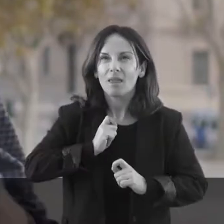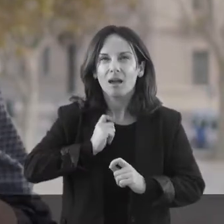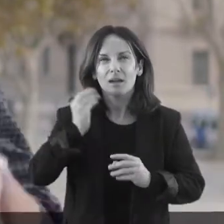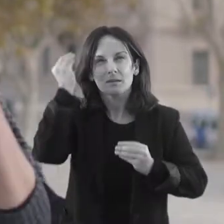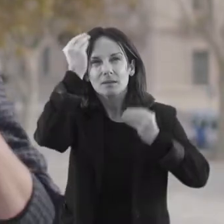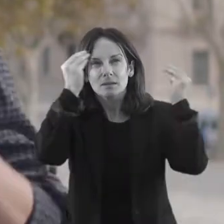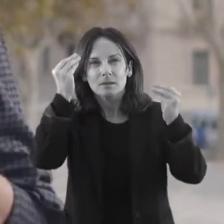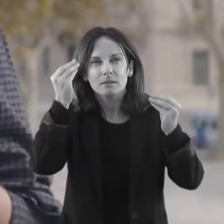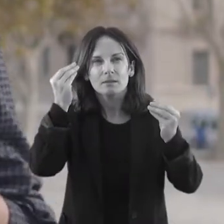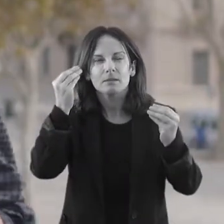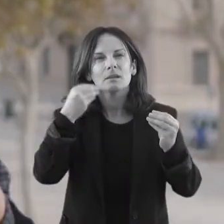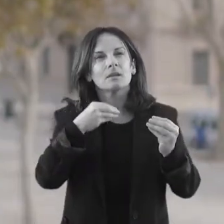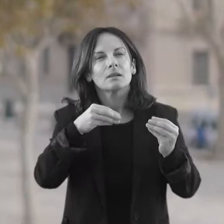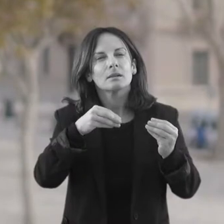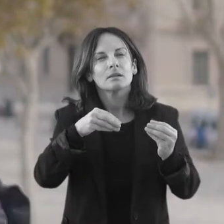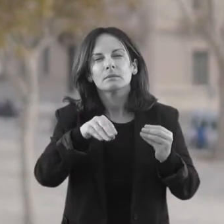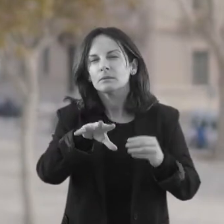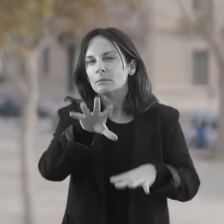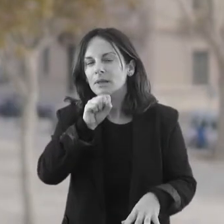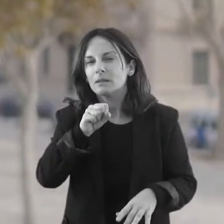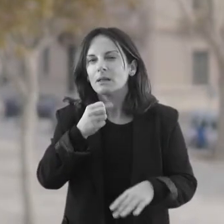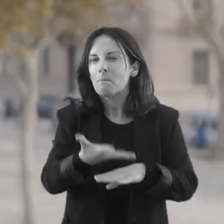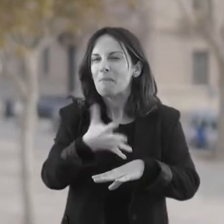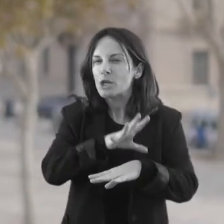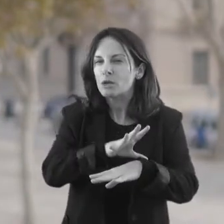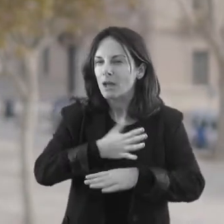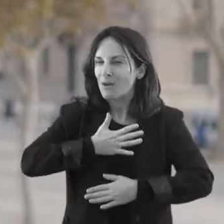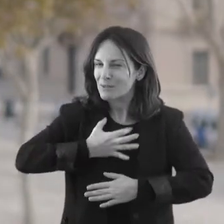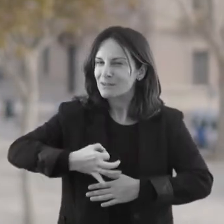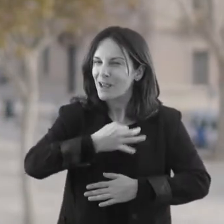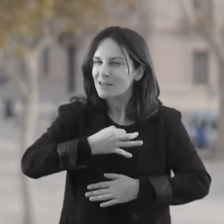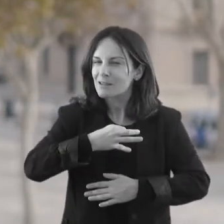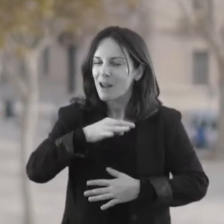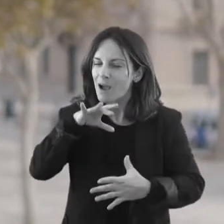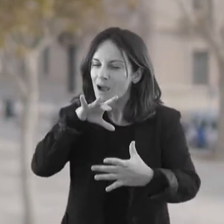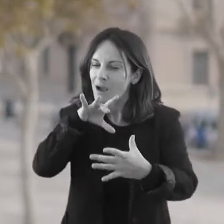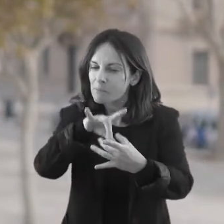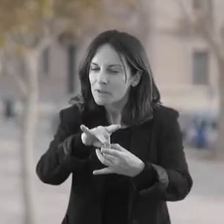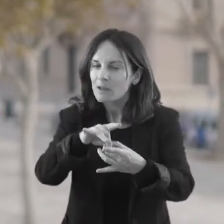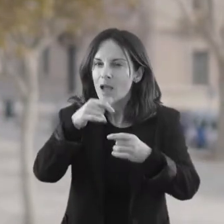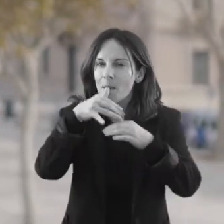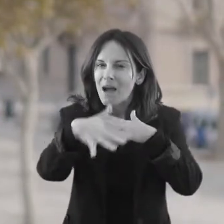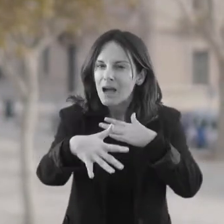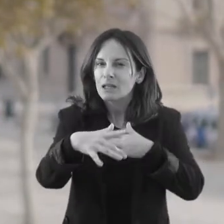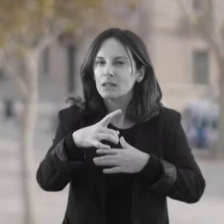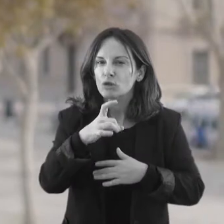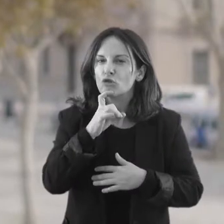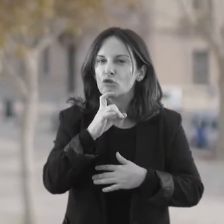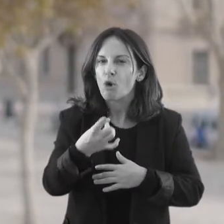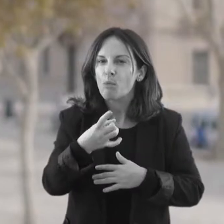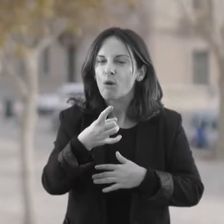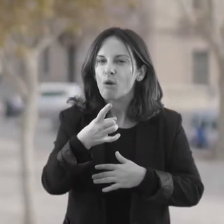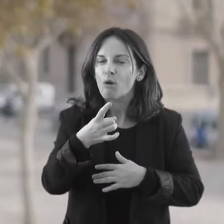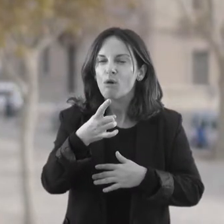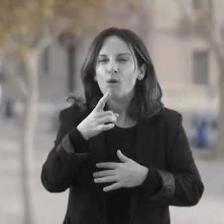per entendre quin paper tenim Mallorca, la nostra illa, respecte a la mar, com ens hi comunicam, com ens hi